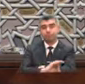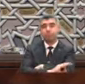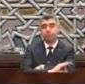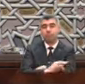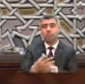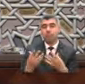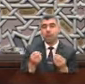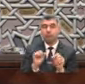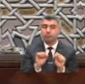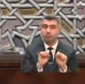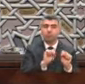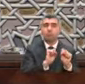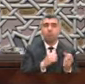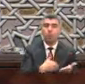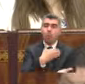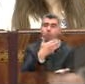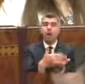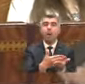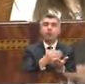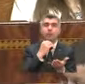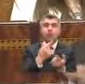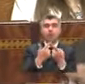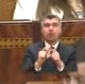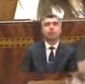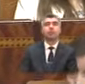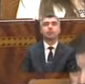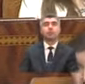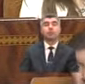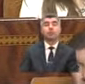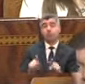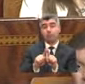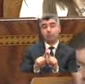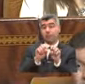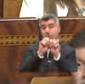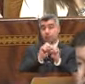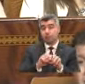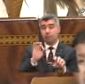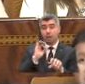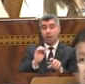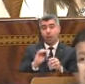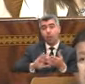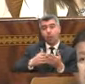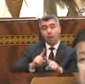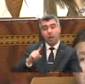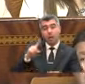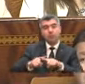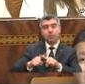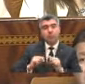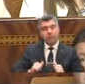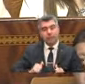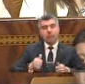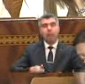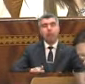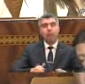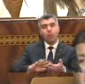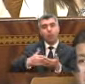لها والحد من آثارها السلبية على المجتمع، الظاهرة التي يستوجب في محاربتها اعتماد تعبئة شاملة